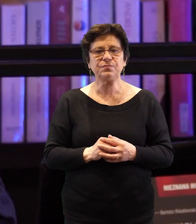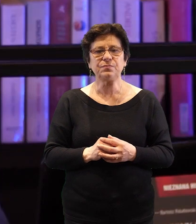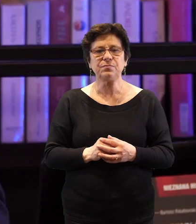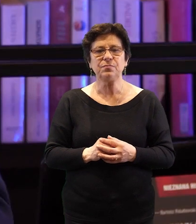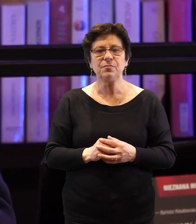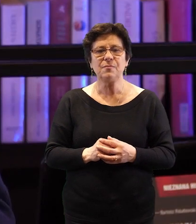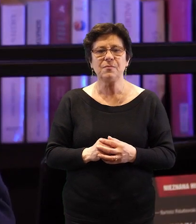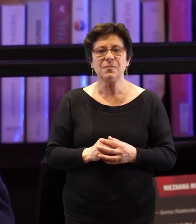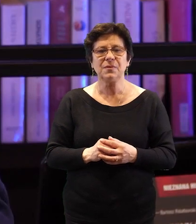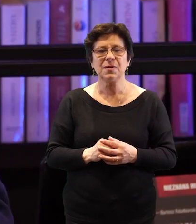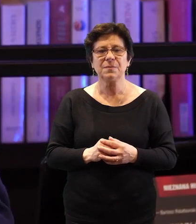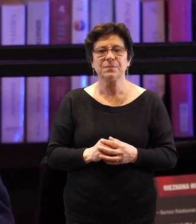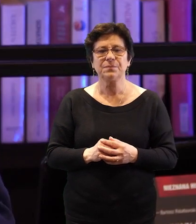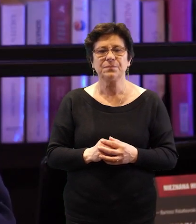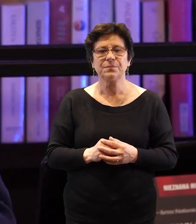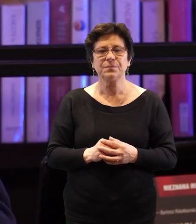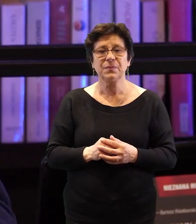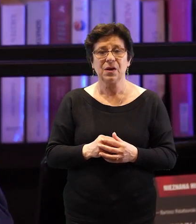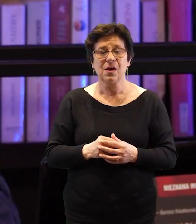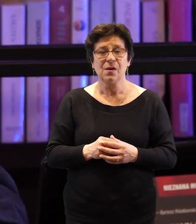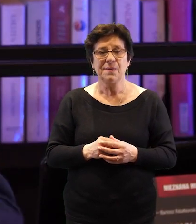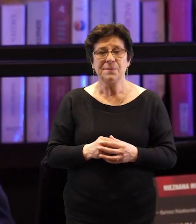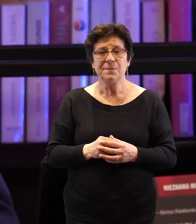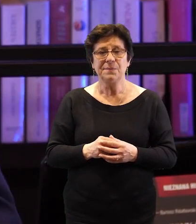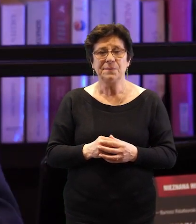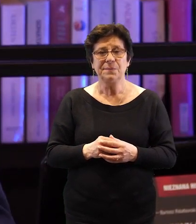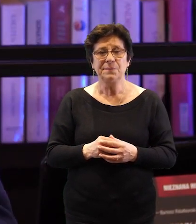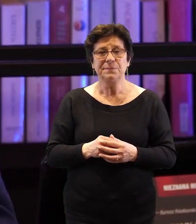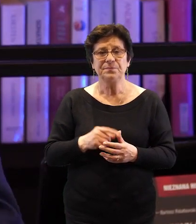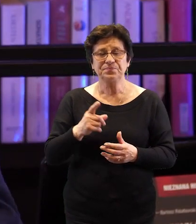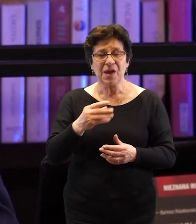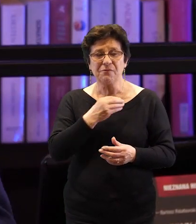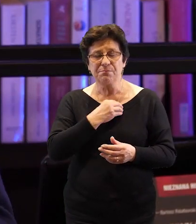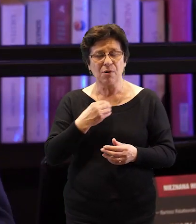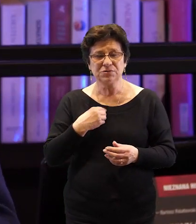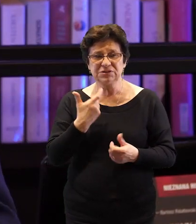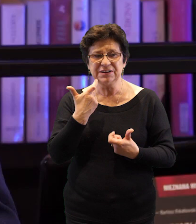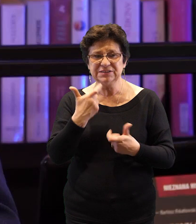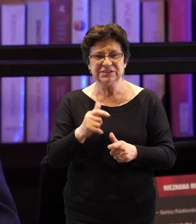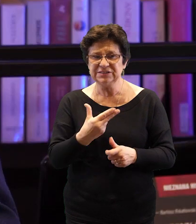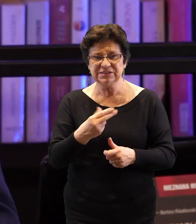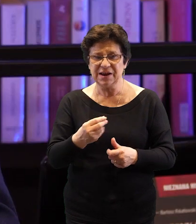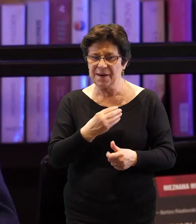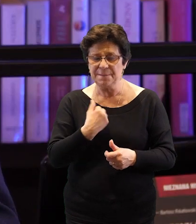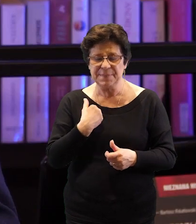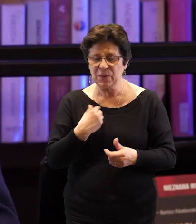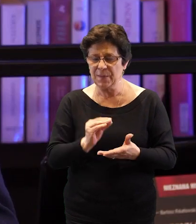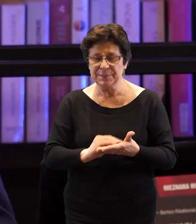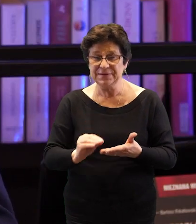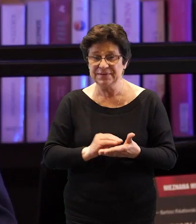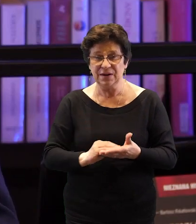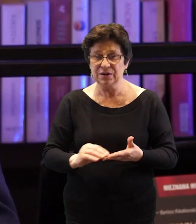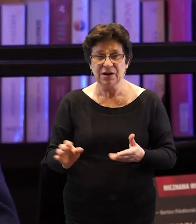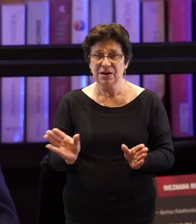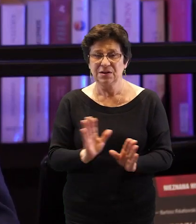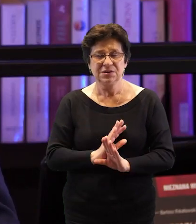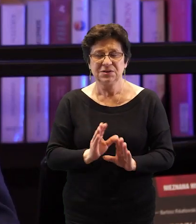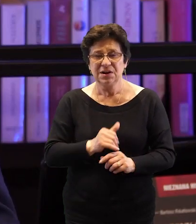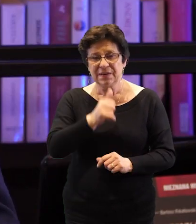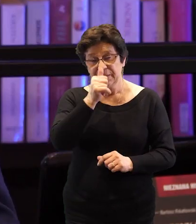było widzieć, więc w polską prasę też przeglądałem, nie sposób nic znaleźć na ten temat. Ten temat był